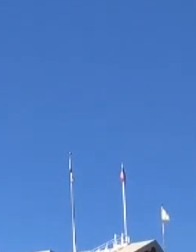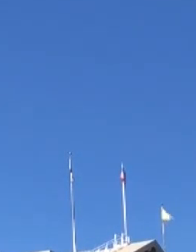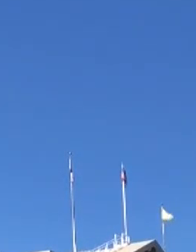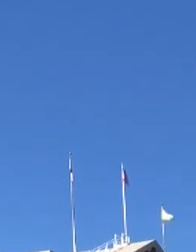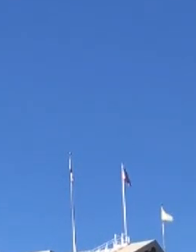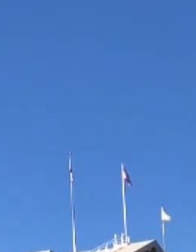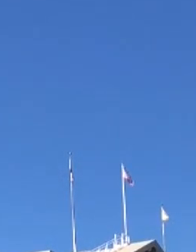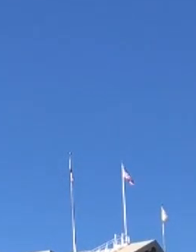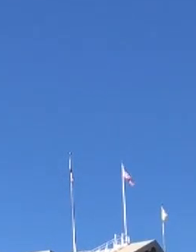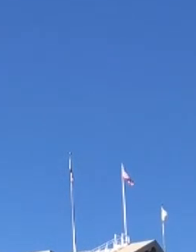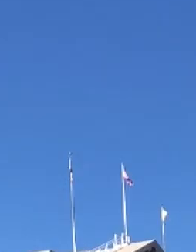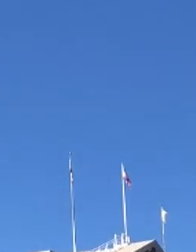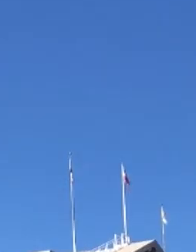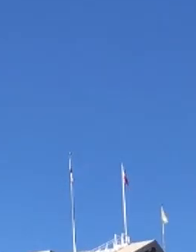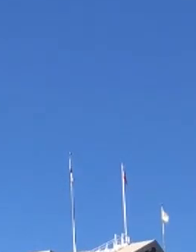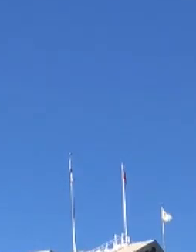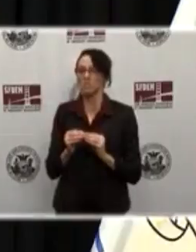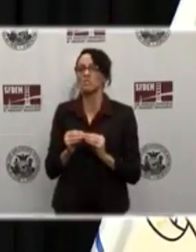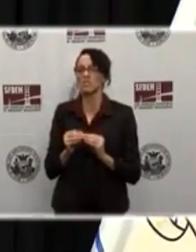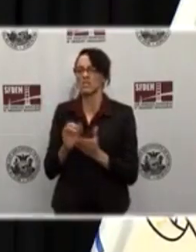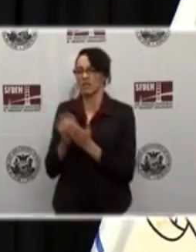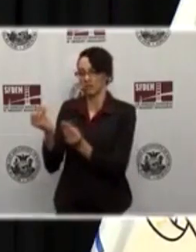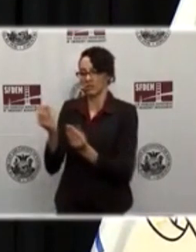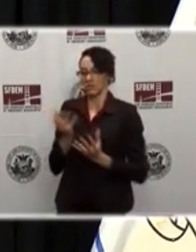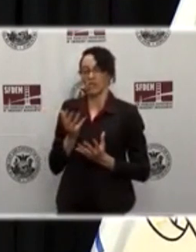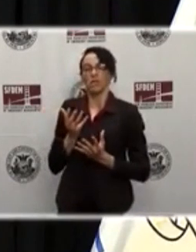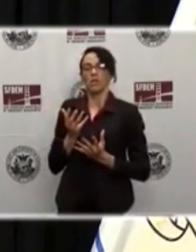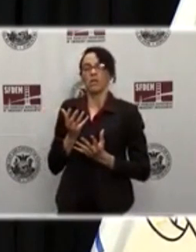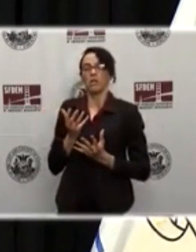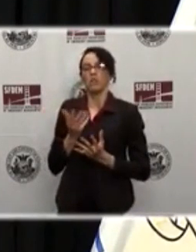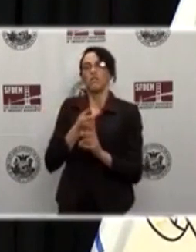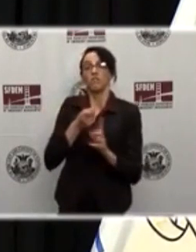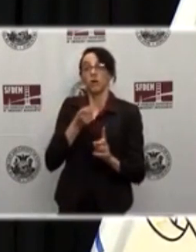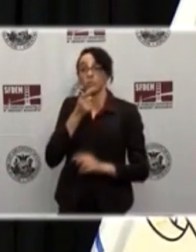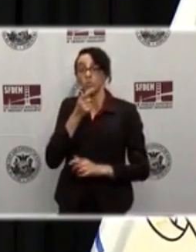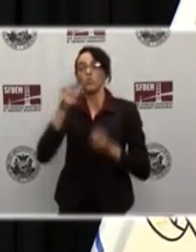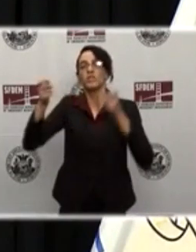未来两年出现巨额财赤。 We anticipate a